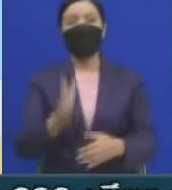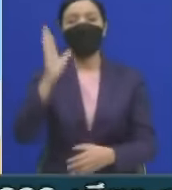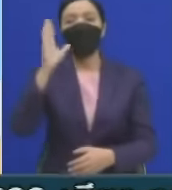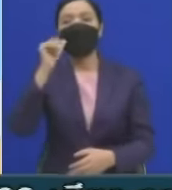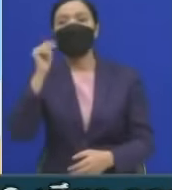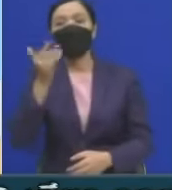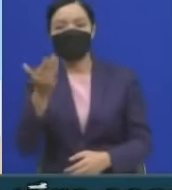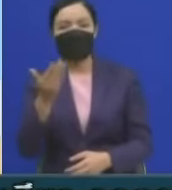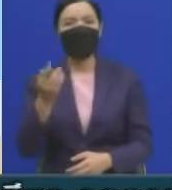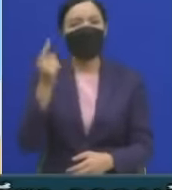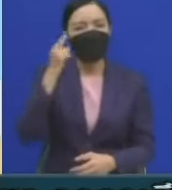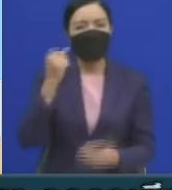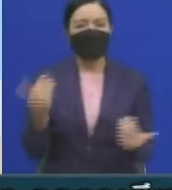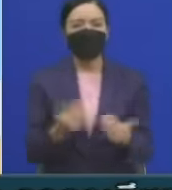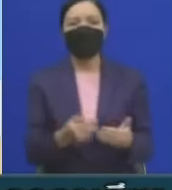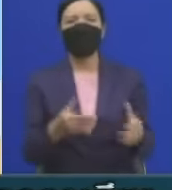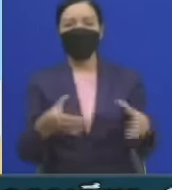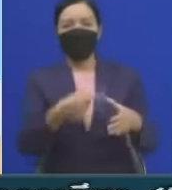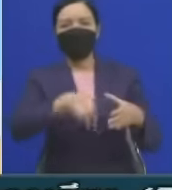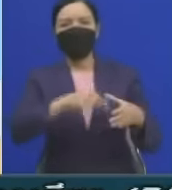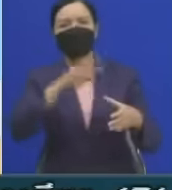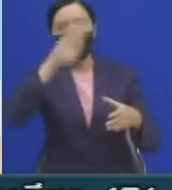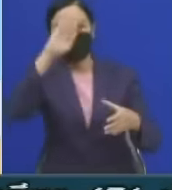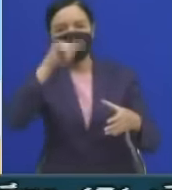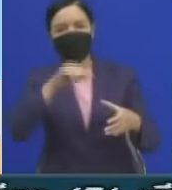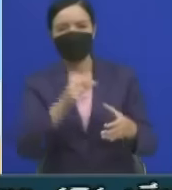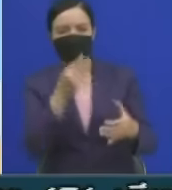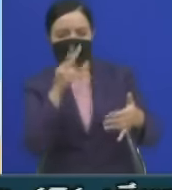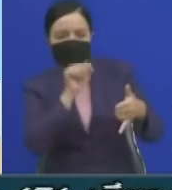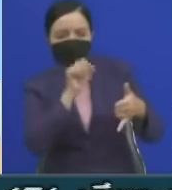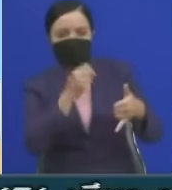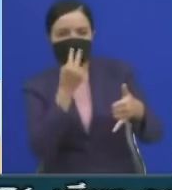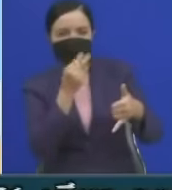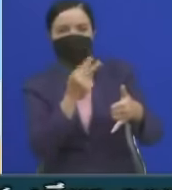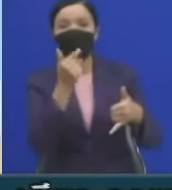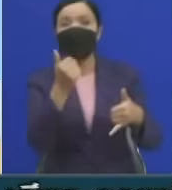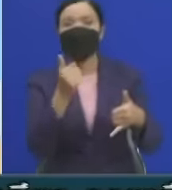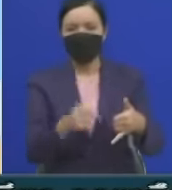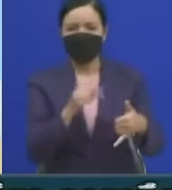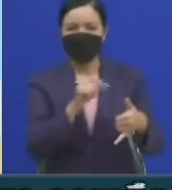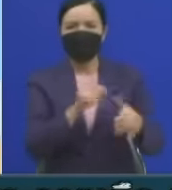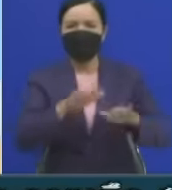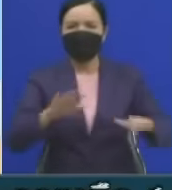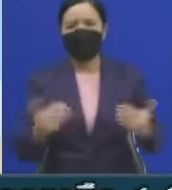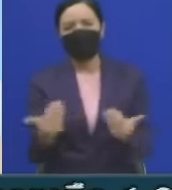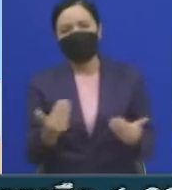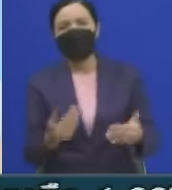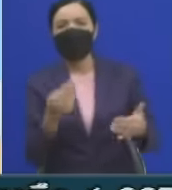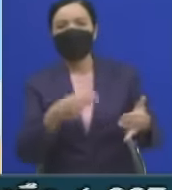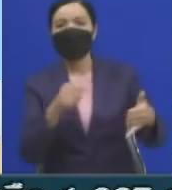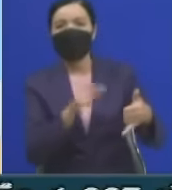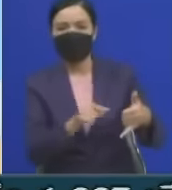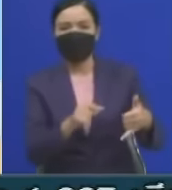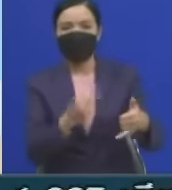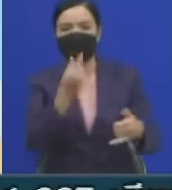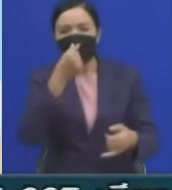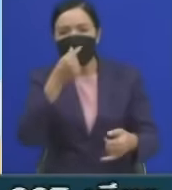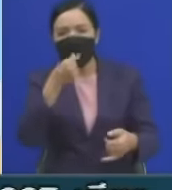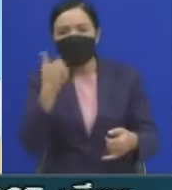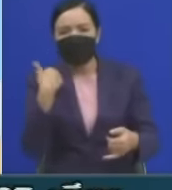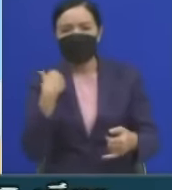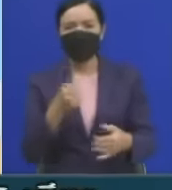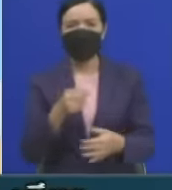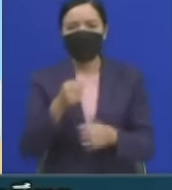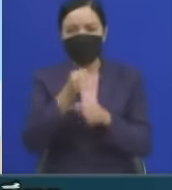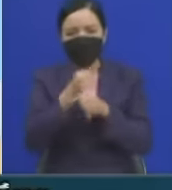ครองมีน้องๆหนูๆในกลุ่มนี้นะครับก็ต้องสังเกตดีๆนะครับว่าเด็กถ้าในเด็กนะครับก็เริ่มมีน้ำมูกแล้วท